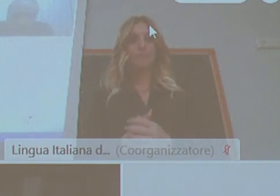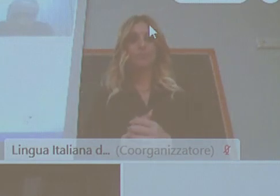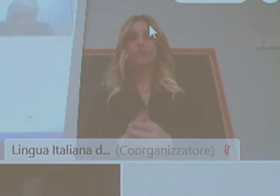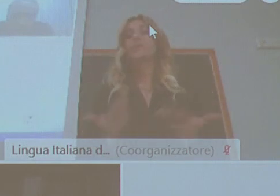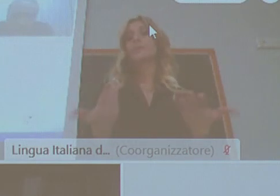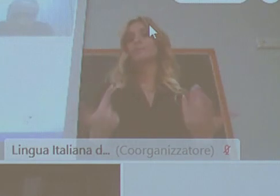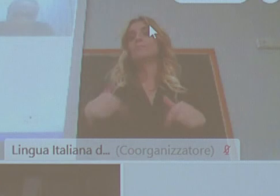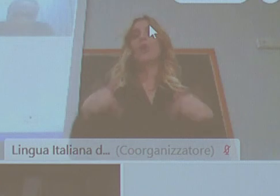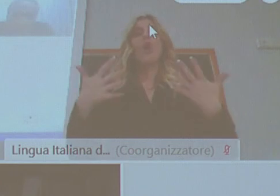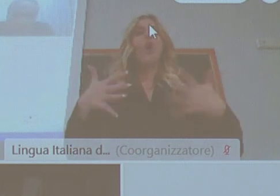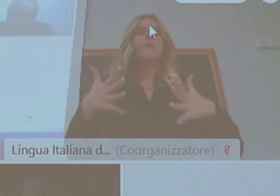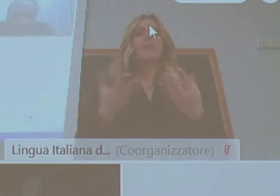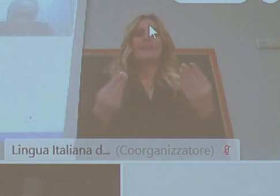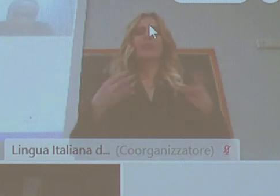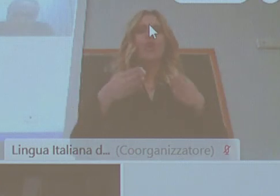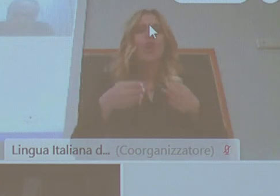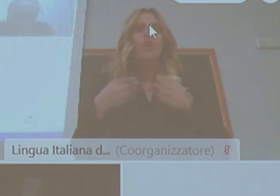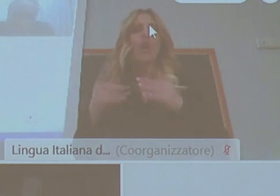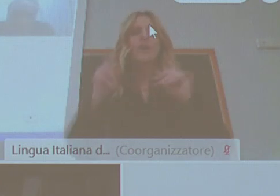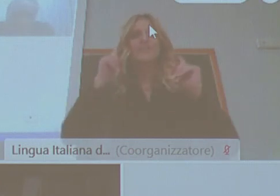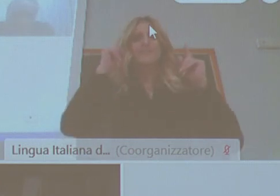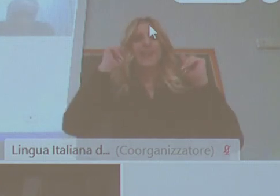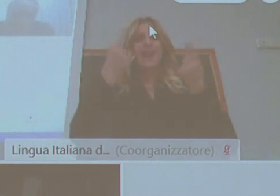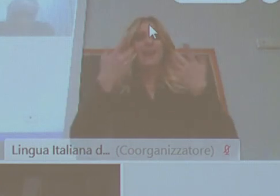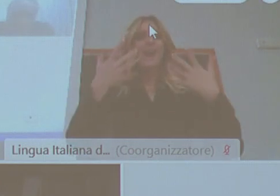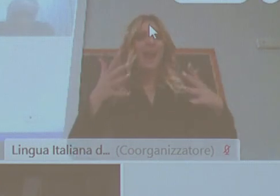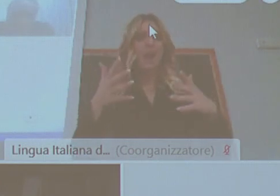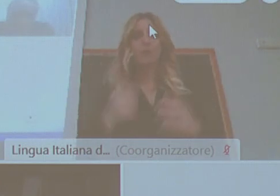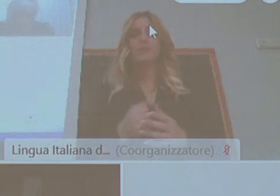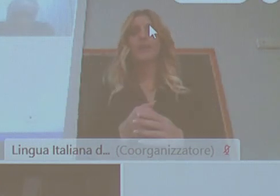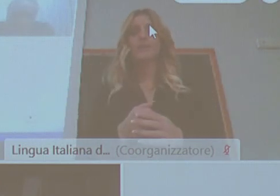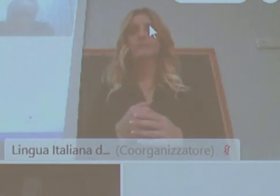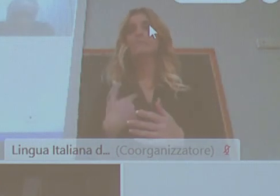Ormai molti corsi di laurea è inutile creare